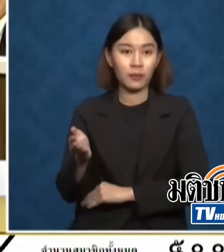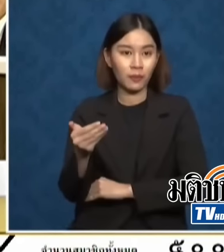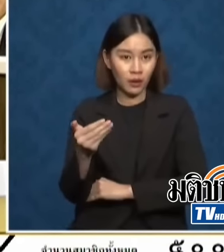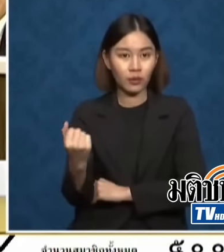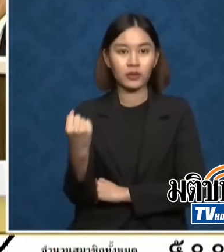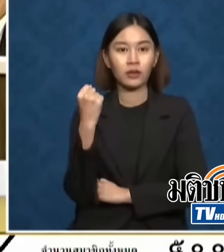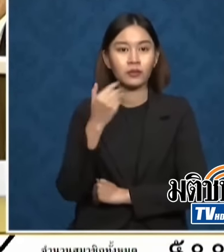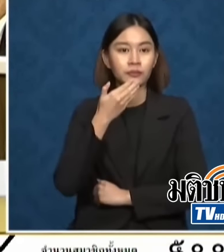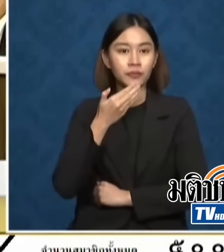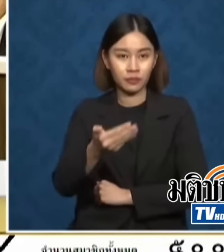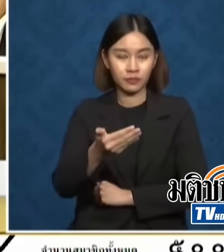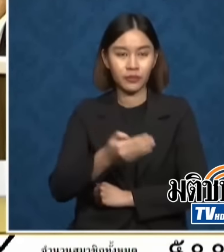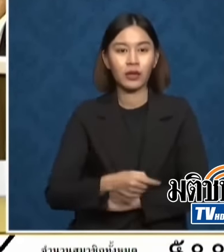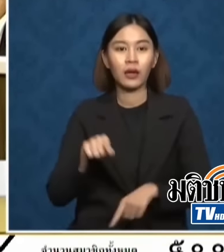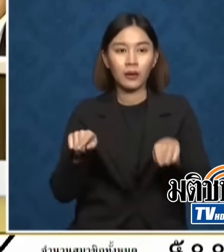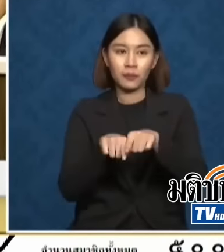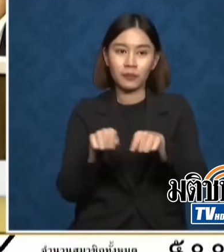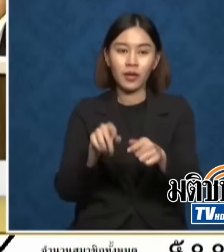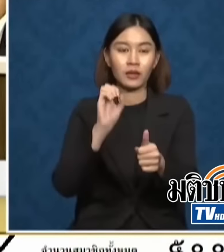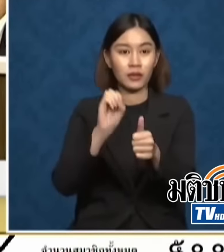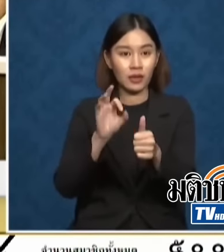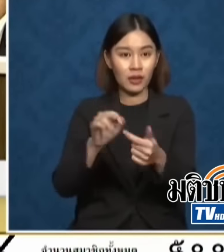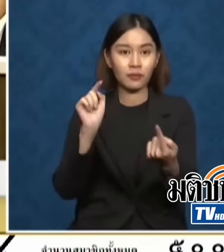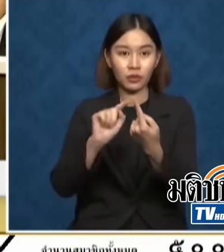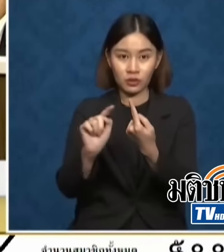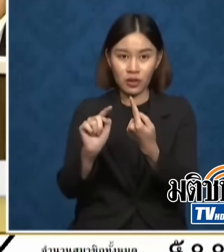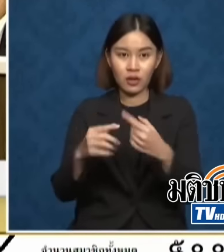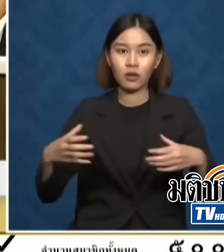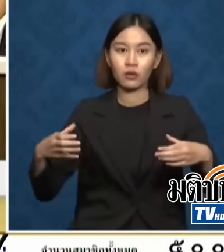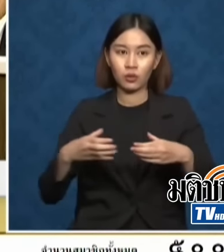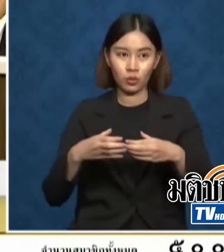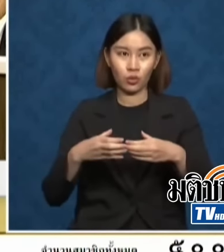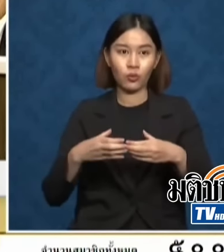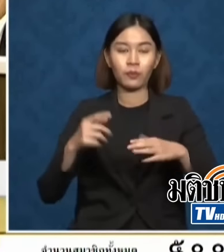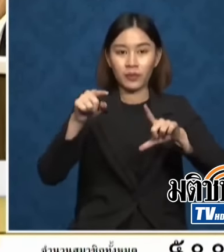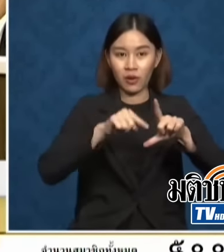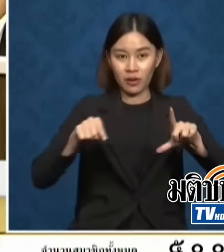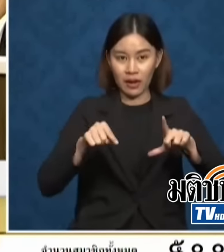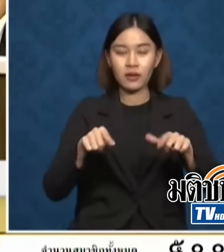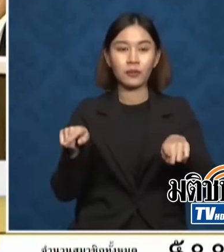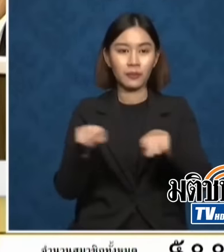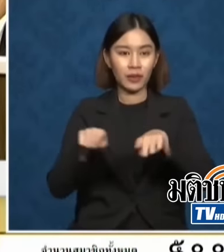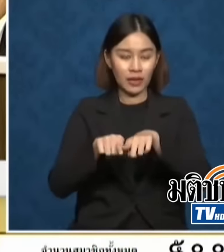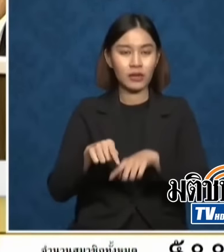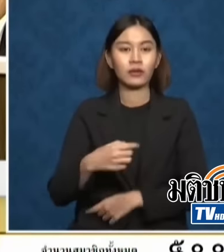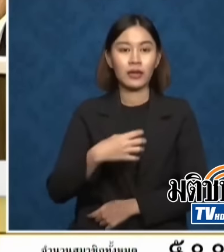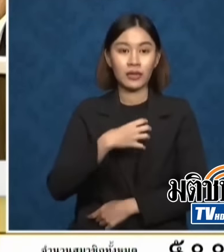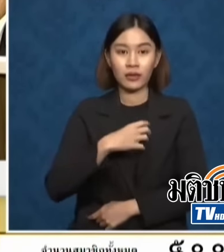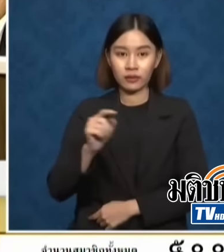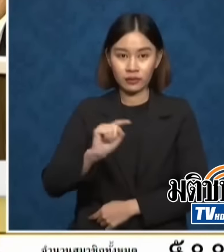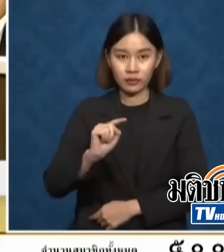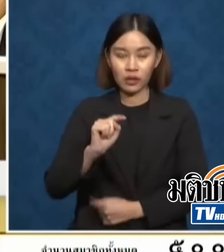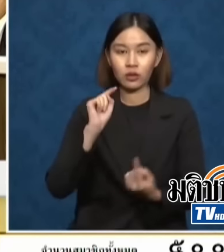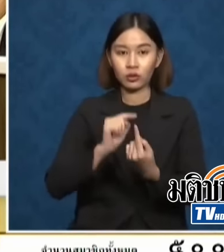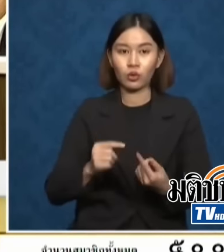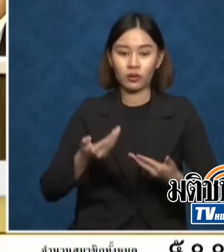บคู่ไปด้วยอันนี้เหมือนกับข้อเสนอของพรรคก้าวไกลที่ต้องการ